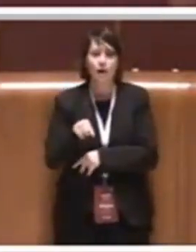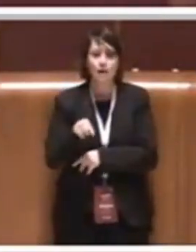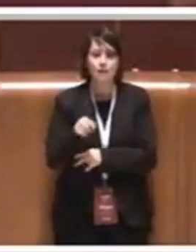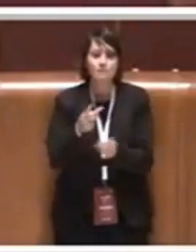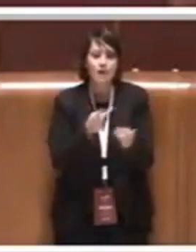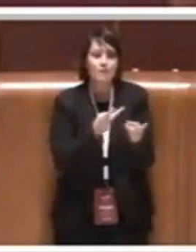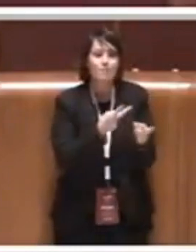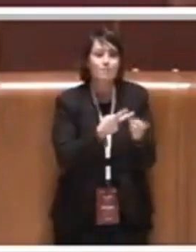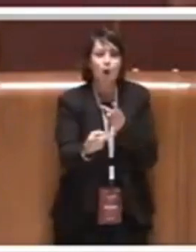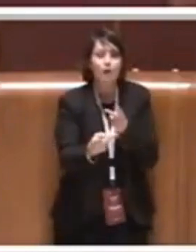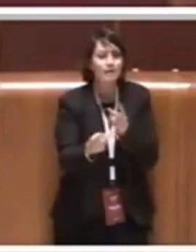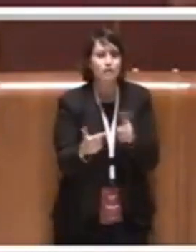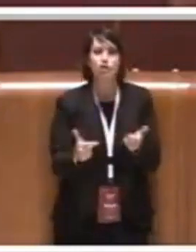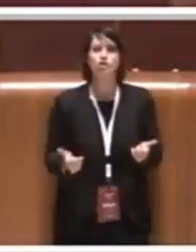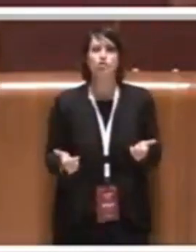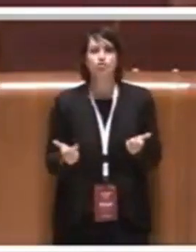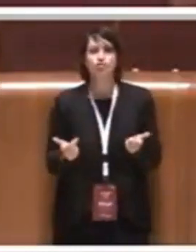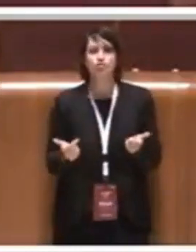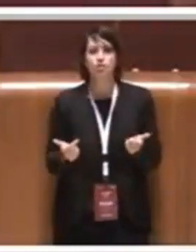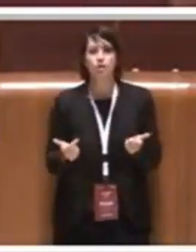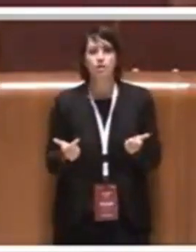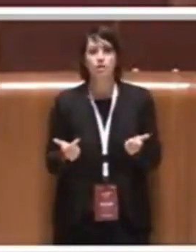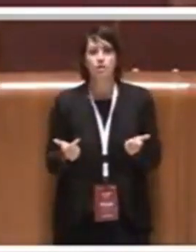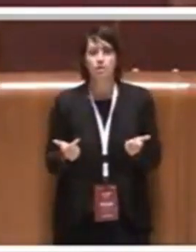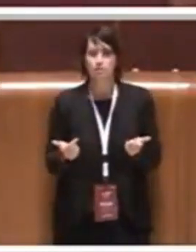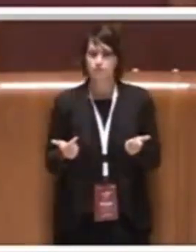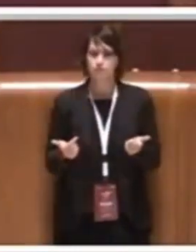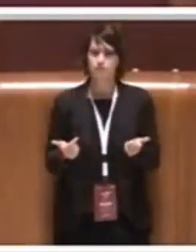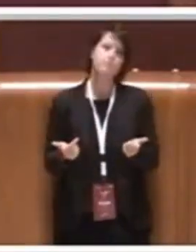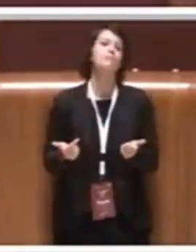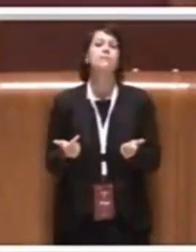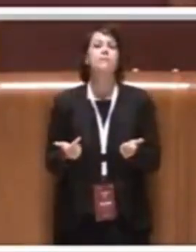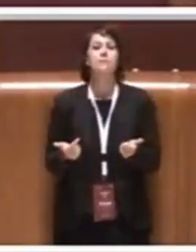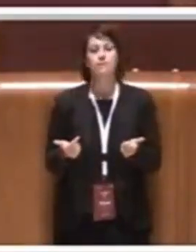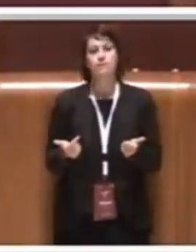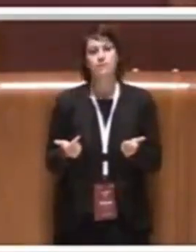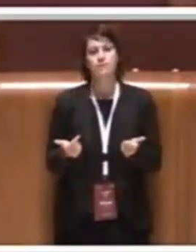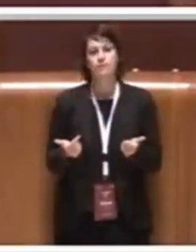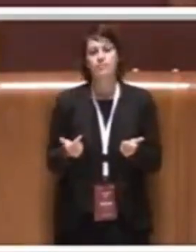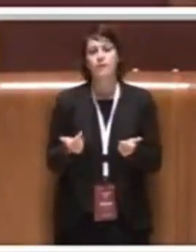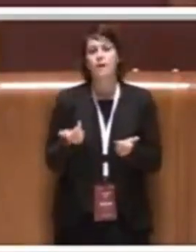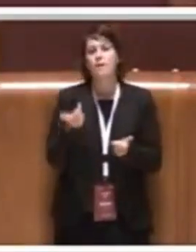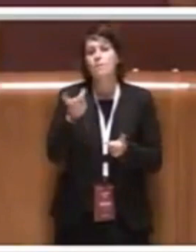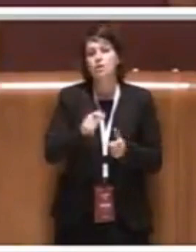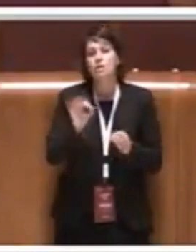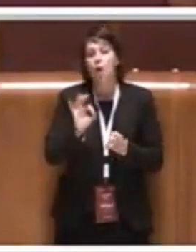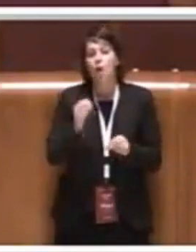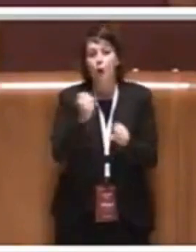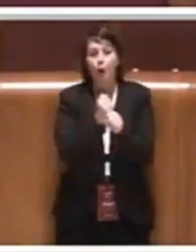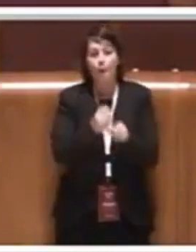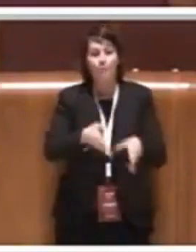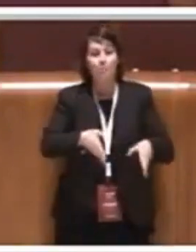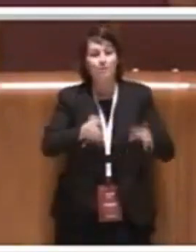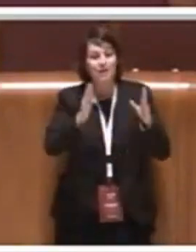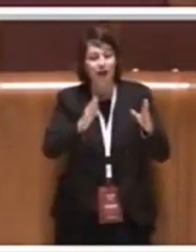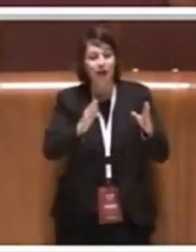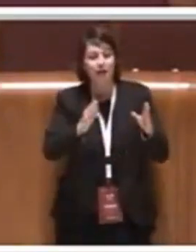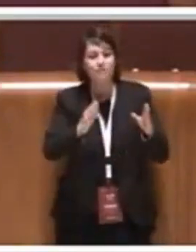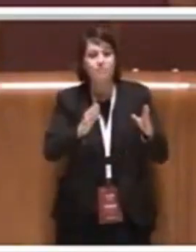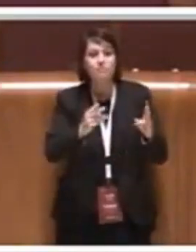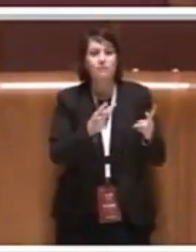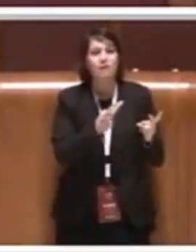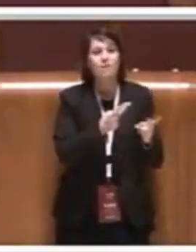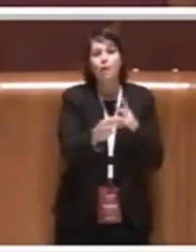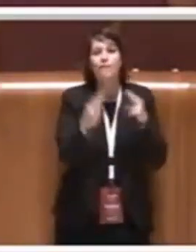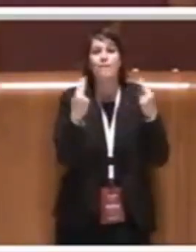mancati collaudi imputabili o per la non collaudabilità dell'opera perché realizzata in difformità